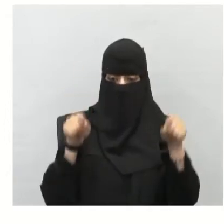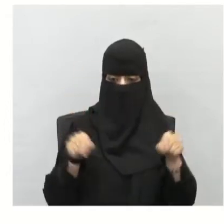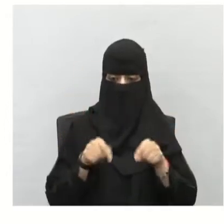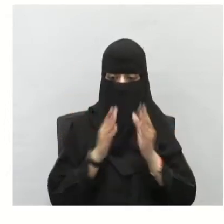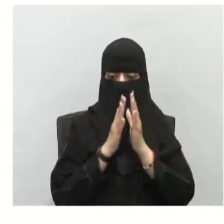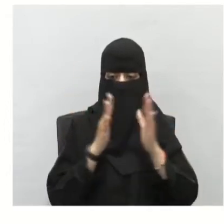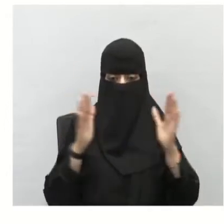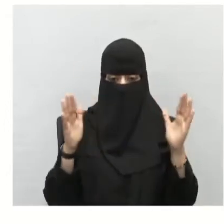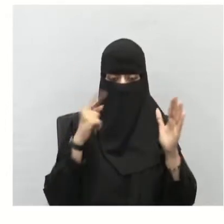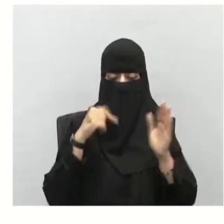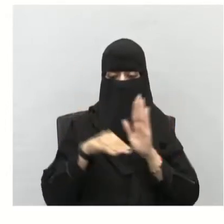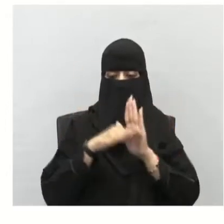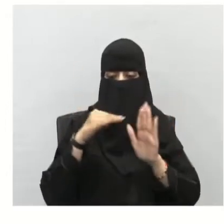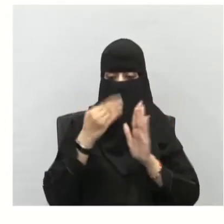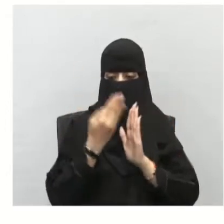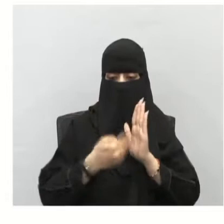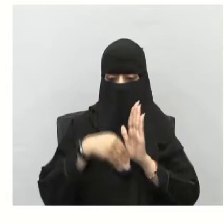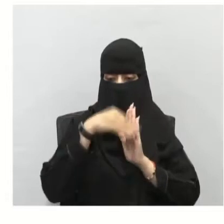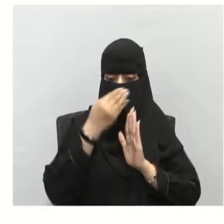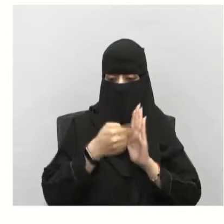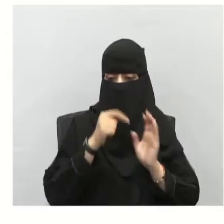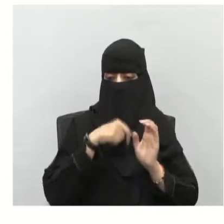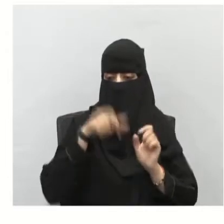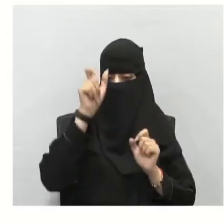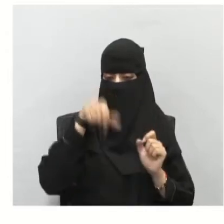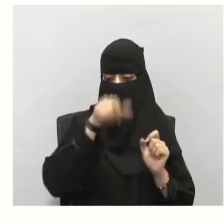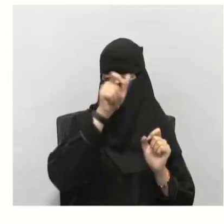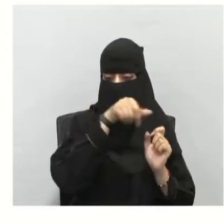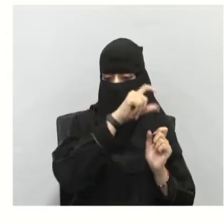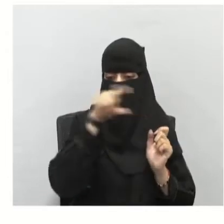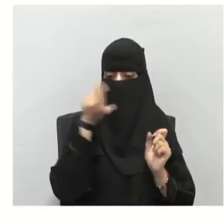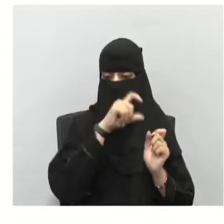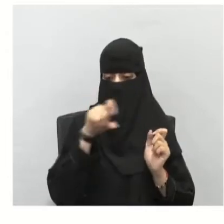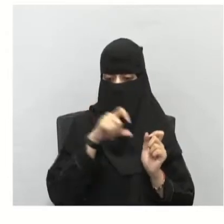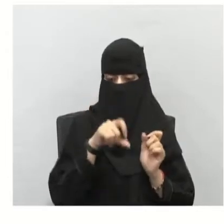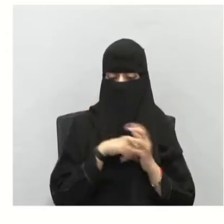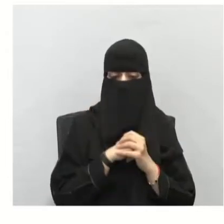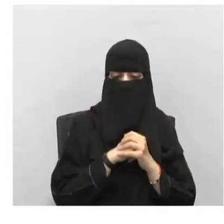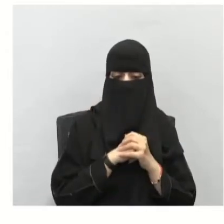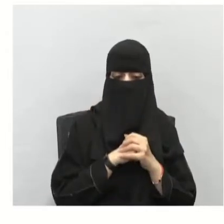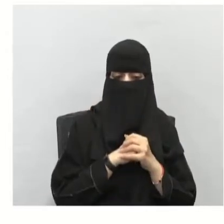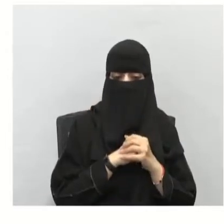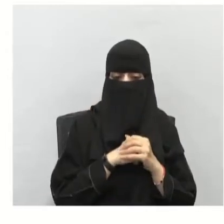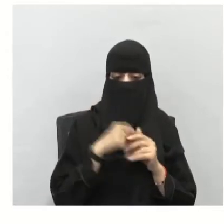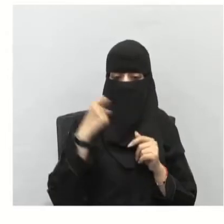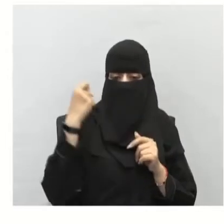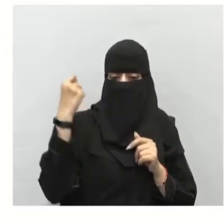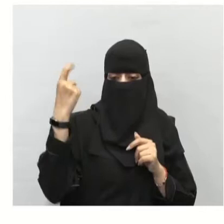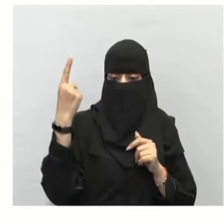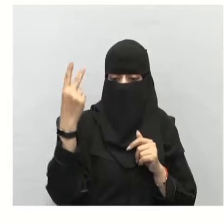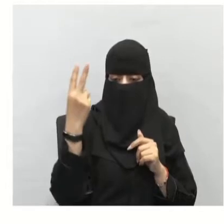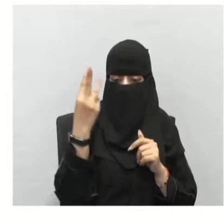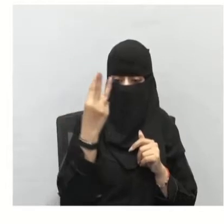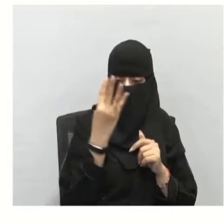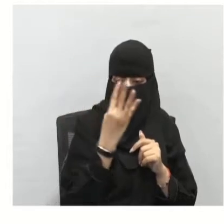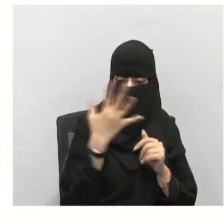كبير مقسم إلى صفوف وأعمدة. خلاص، وهنا ومرقم